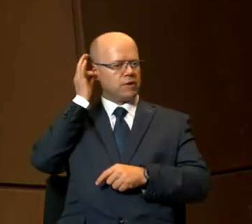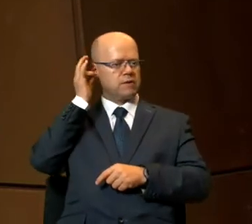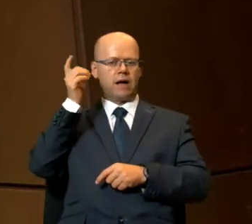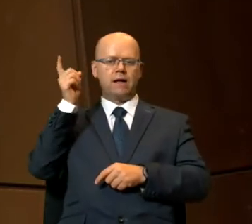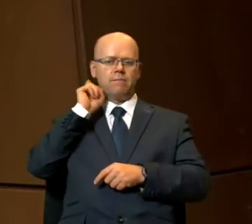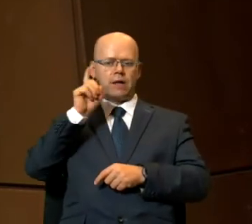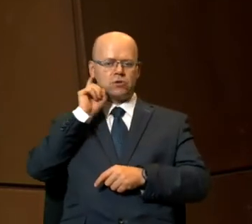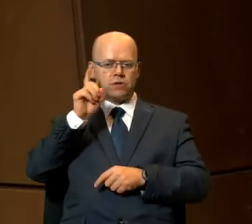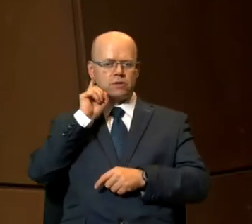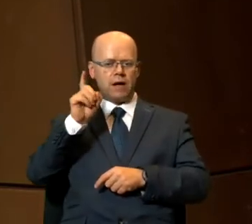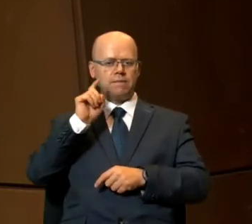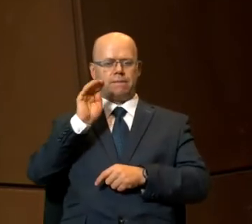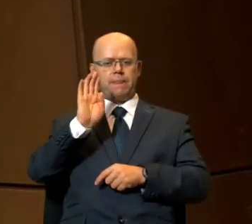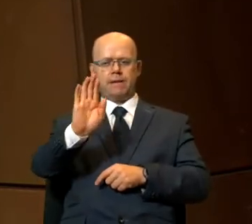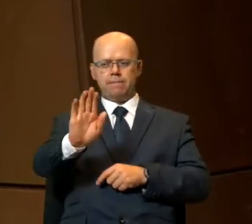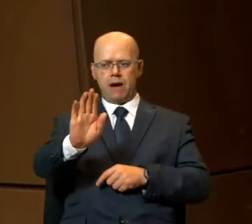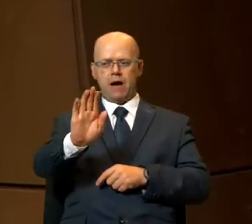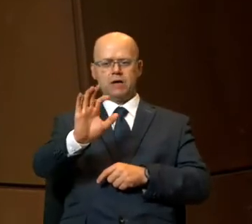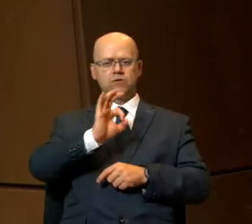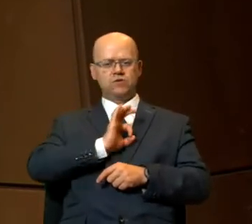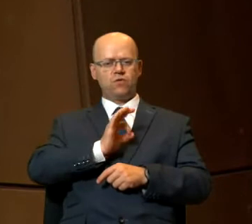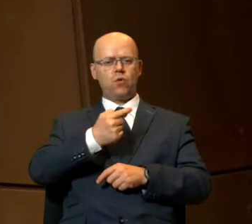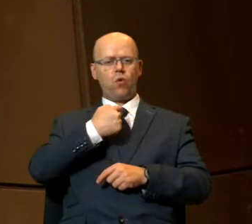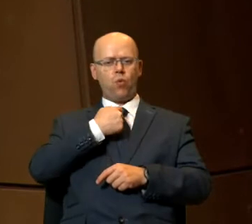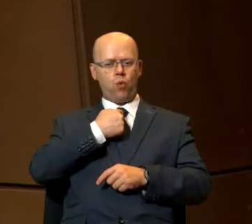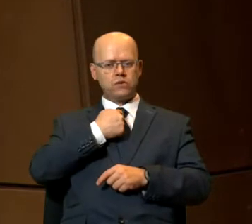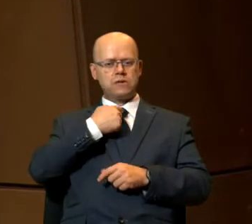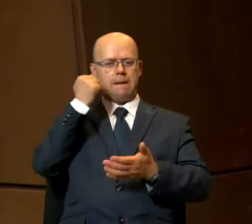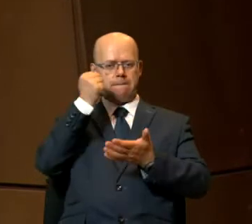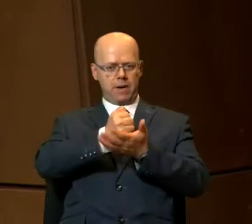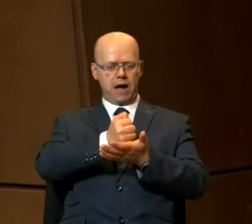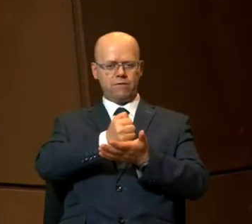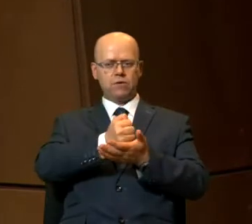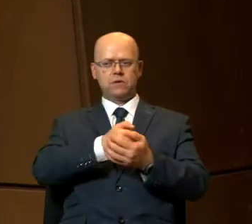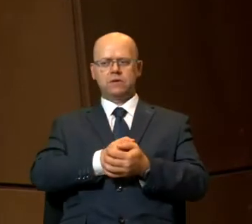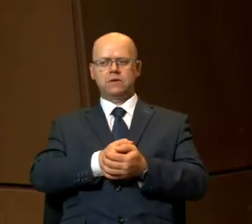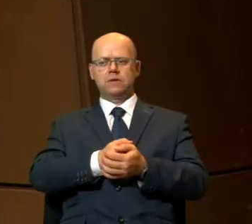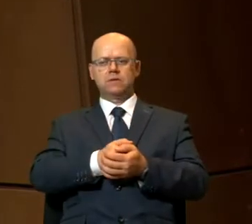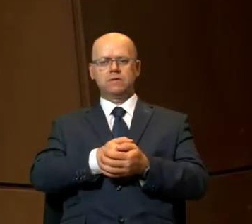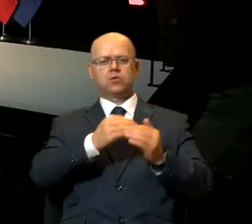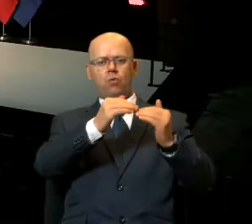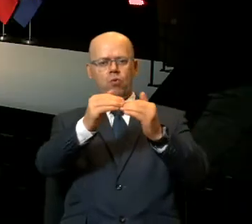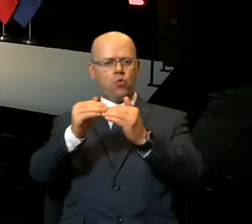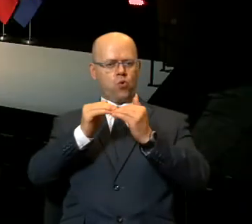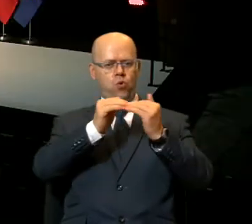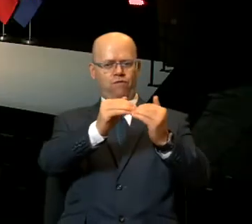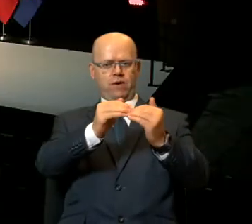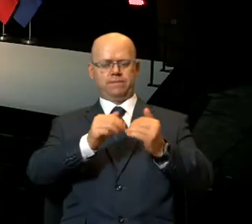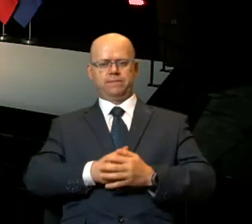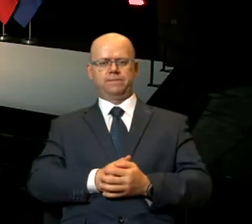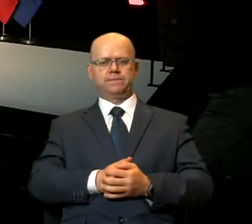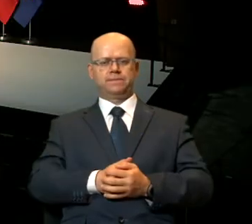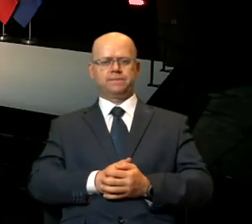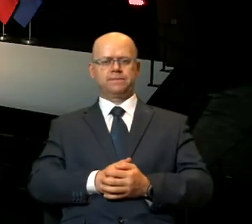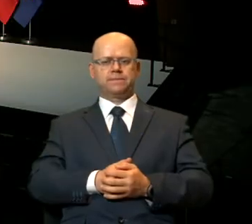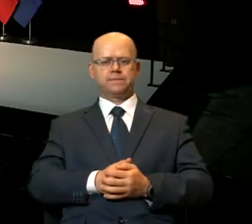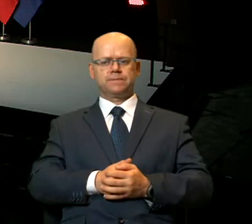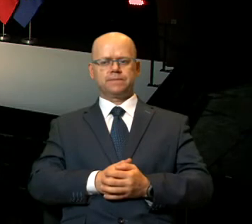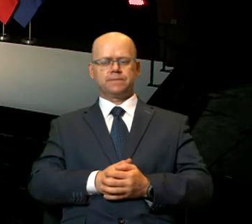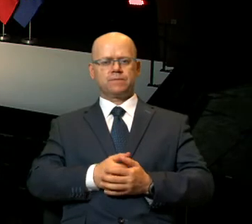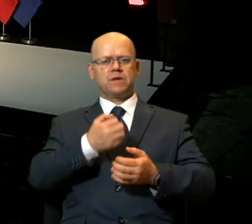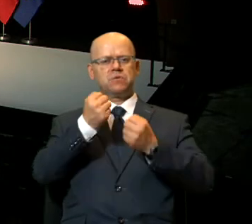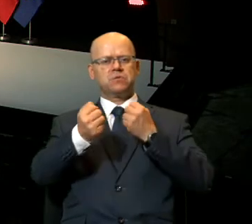mężczyzna mają własny głos i powinien być to głos równy oczywiście.